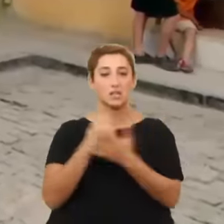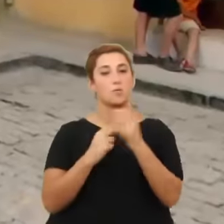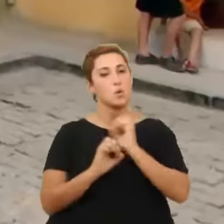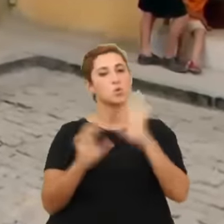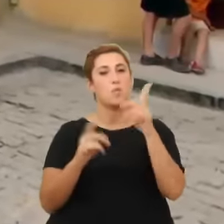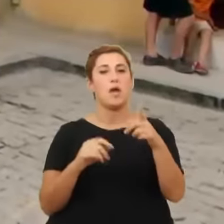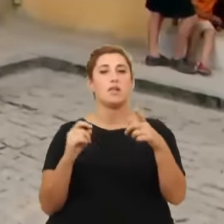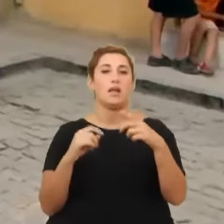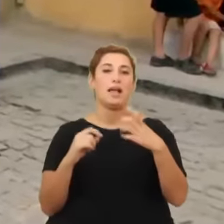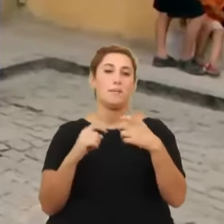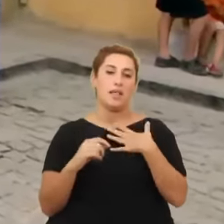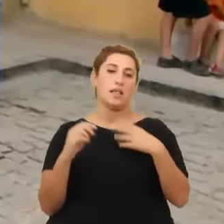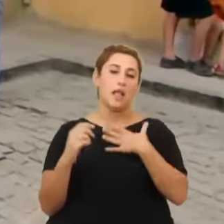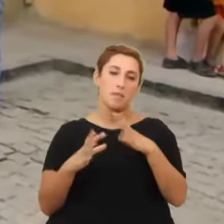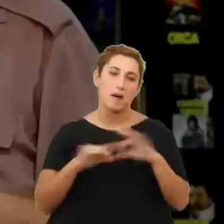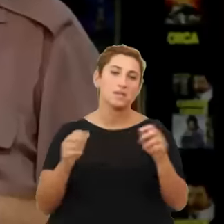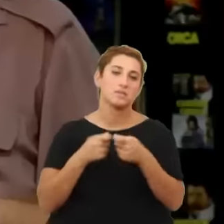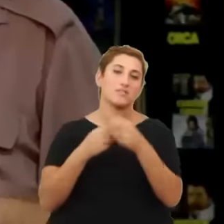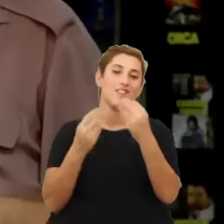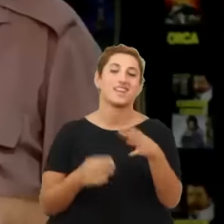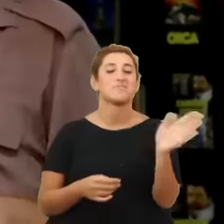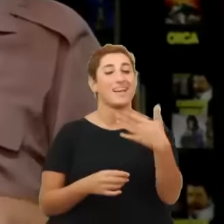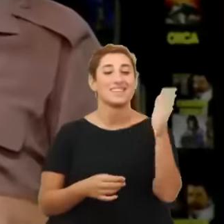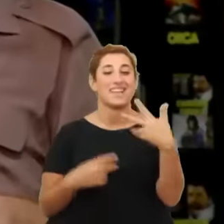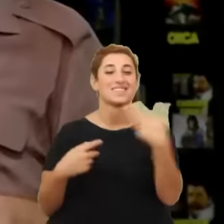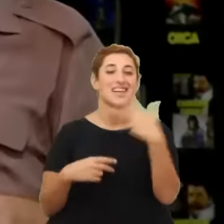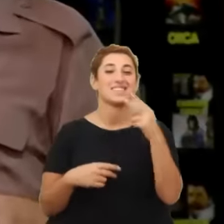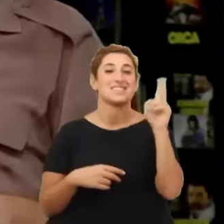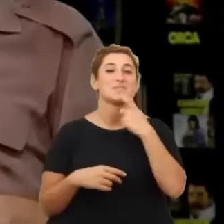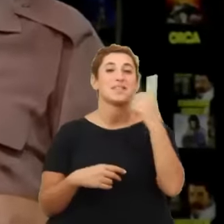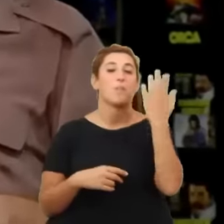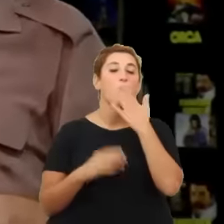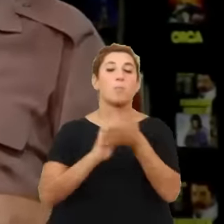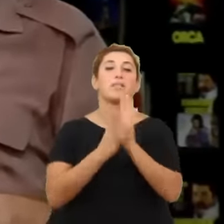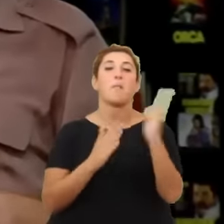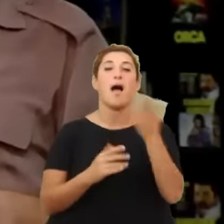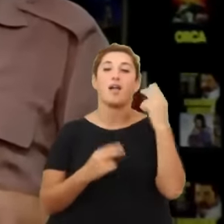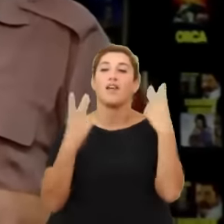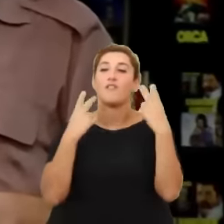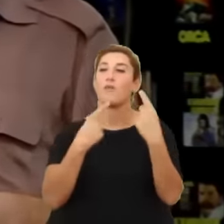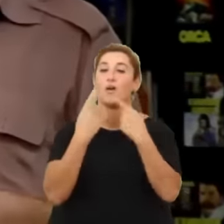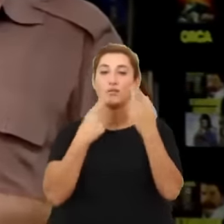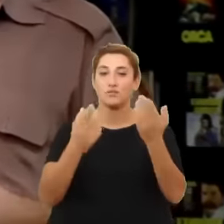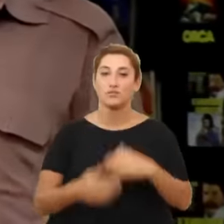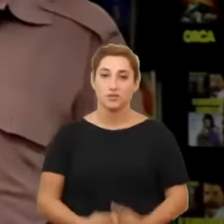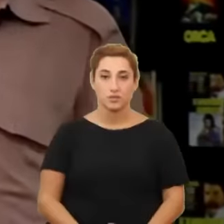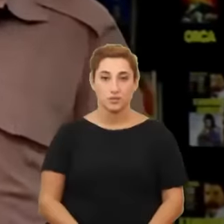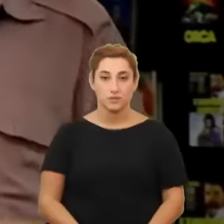abi, bizzat kendi ellerimle hazırladım mülakata. Kes lan kes. 20 senede bir okulu bitiremedin. Hala utanmadan konuşuyorsun